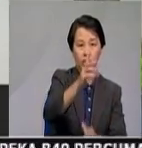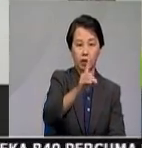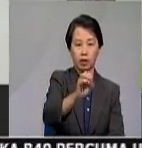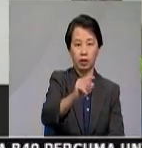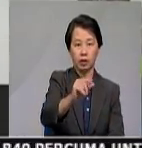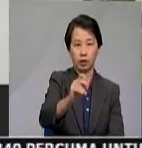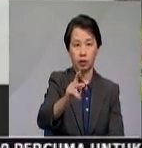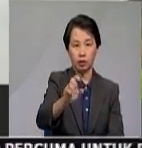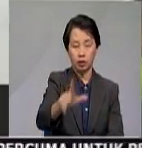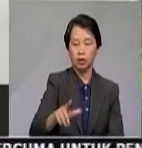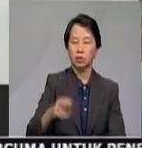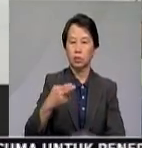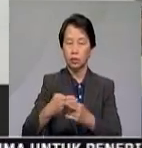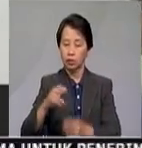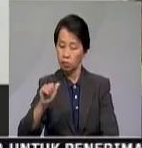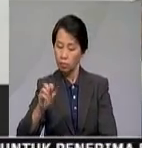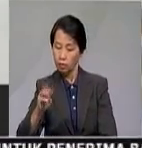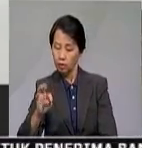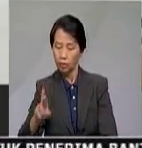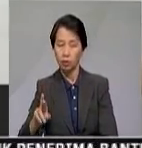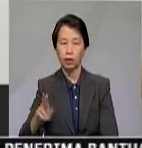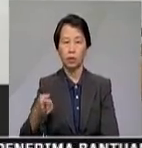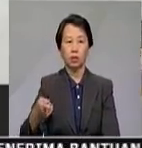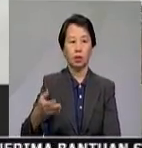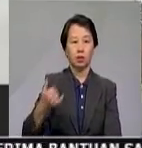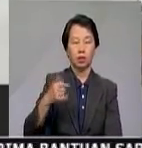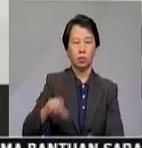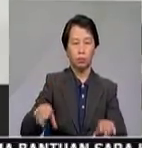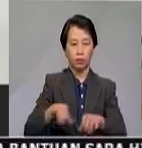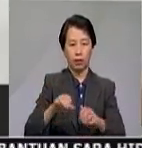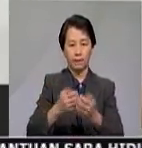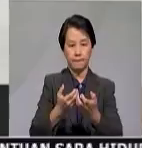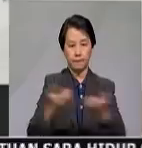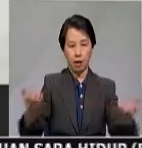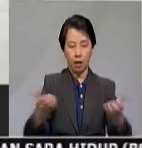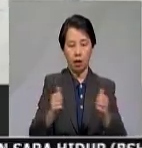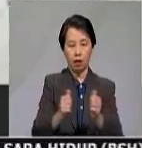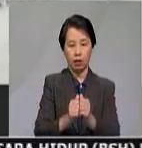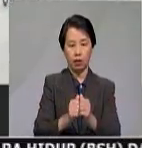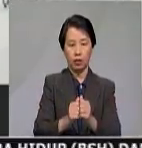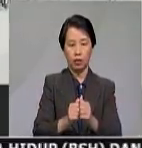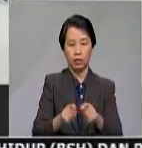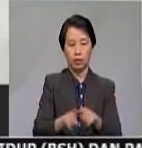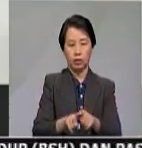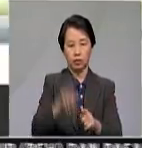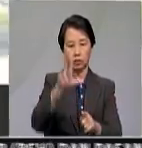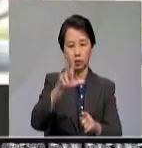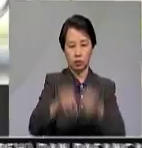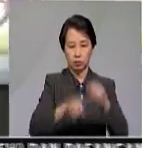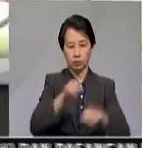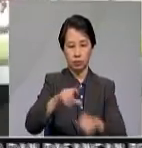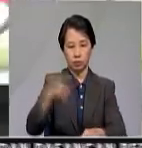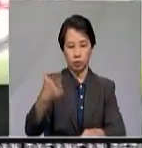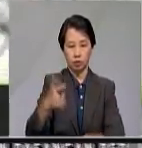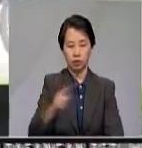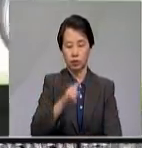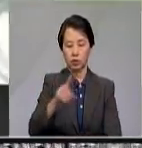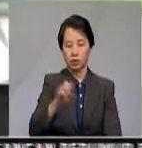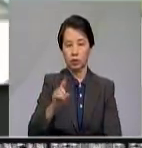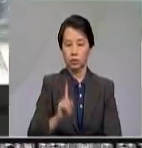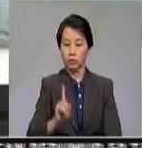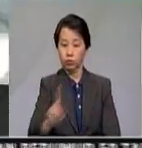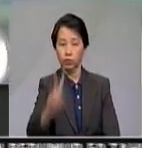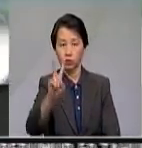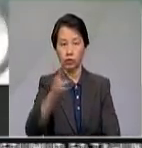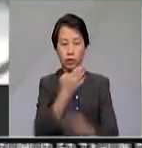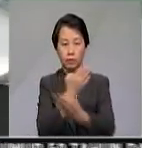pelumba Amskins Racing Muhammad Hafiz Abdul Hamid melakukan pecahan meninggalkan peloton bersama 3 lagi pelumba. Zon pecutan kedua di